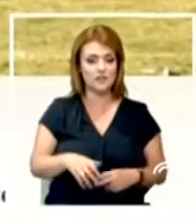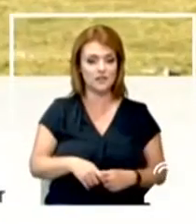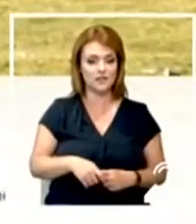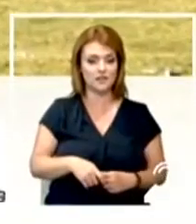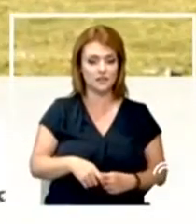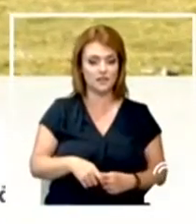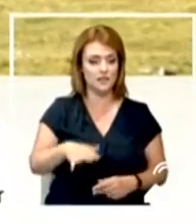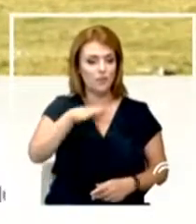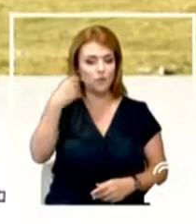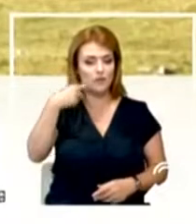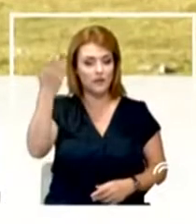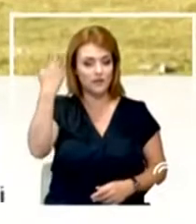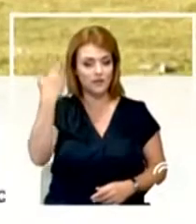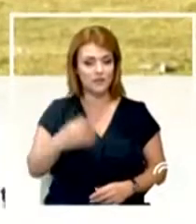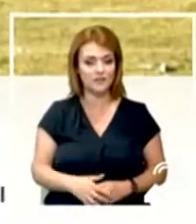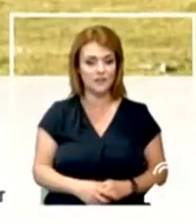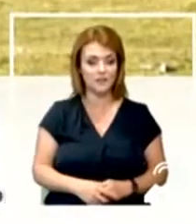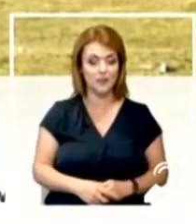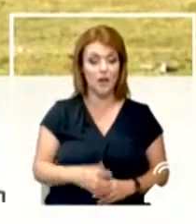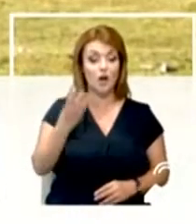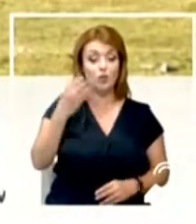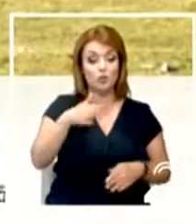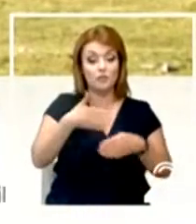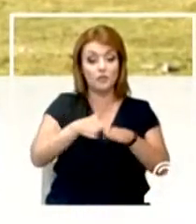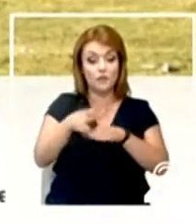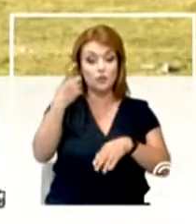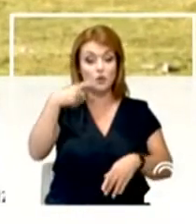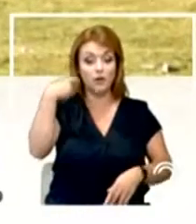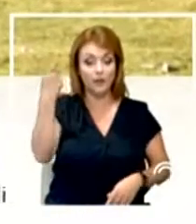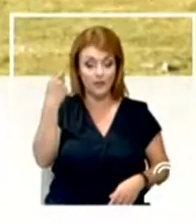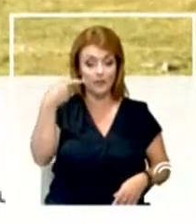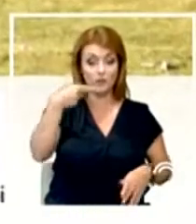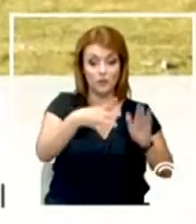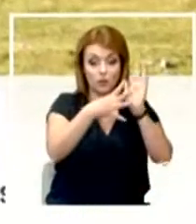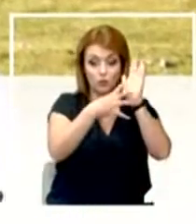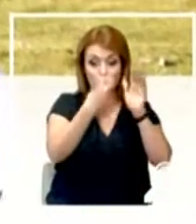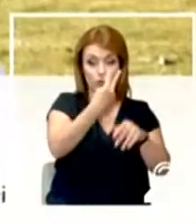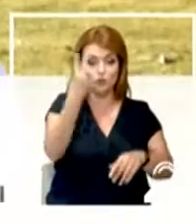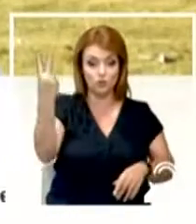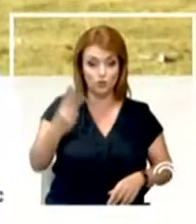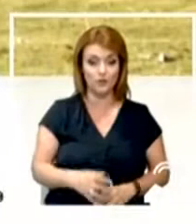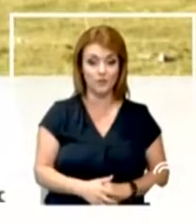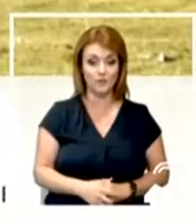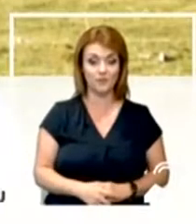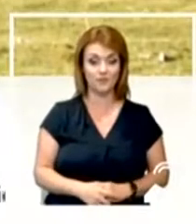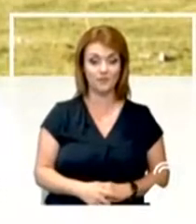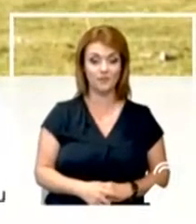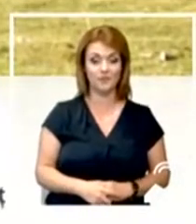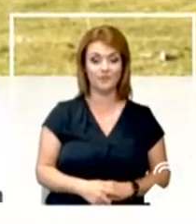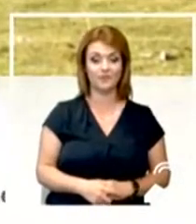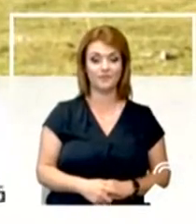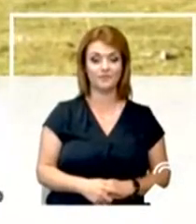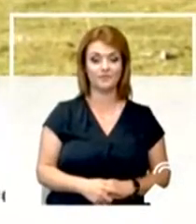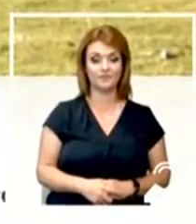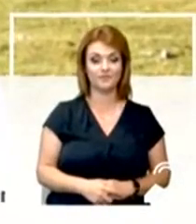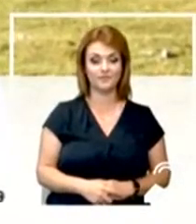година е, че се празнуват 100 години от школата, която той е създал през 1922, така наречената Рилска школа от